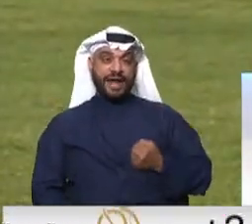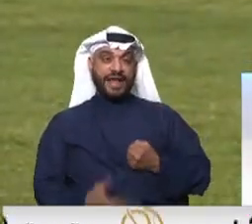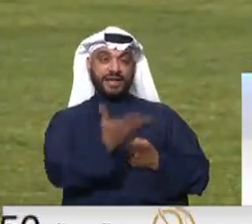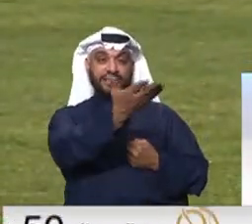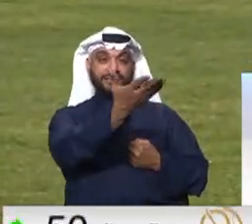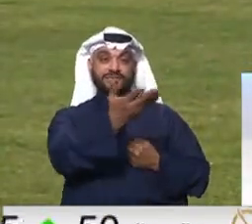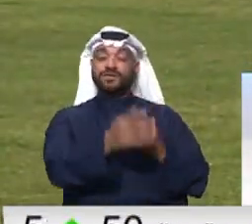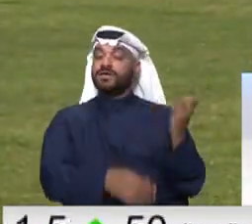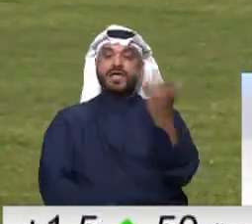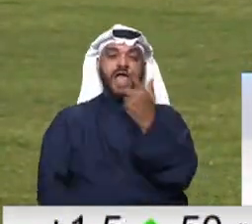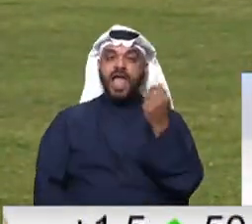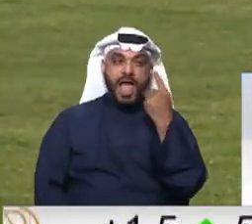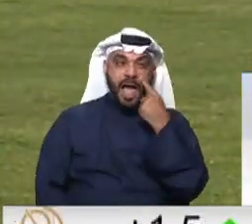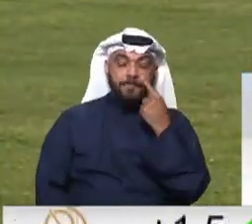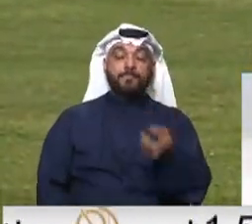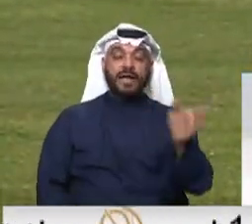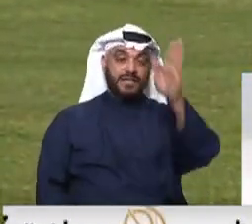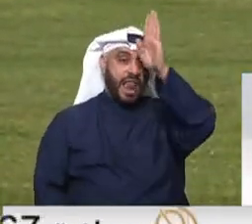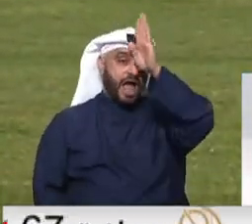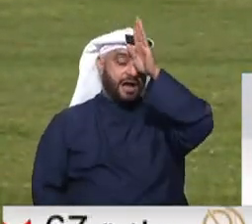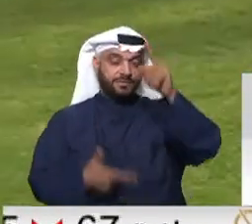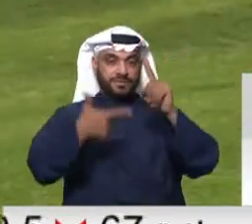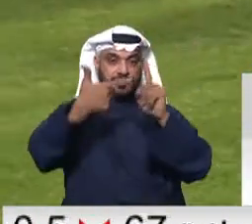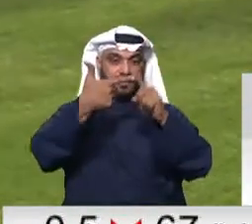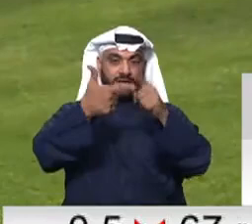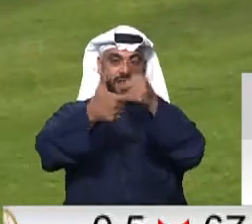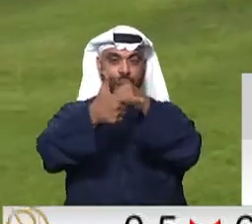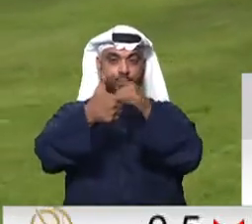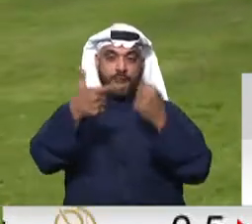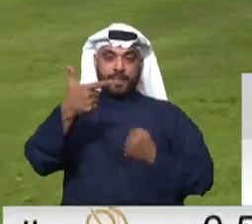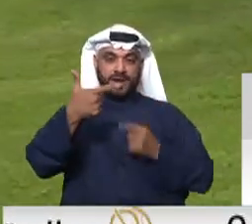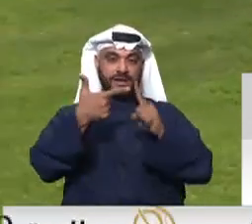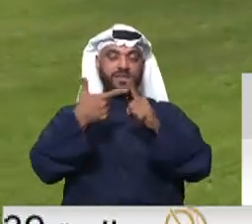ومن ثم ياتي الزوراء العراقي ثانيا بثمان